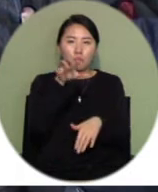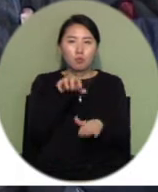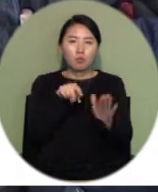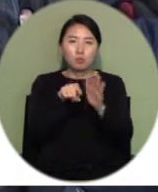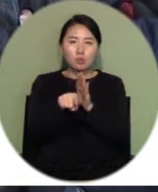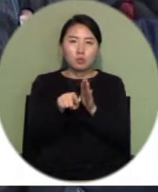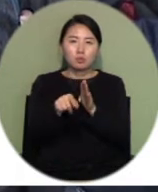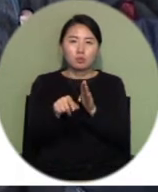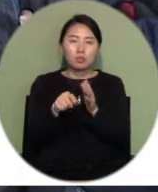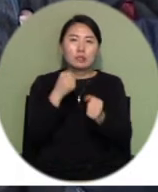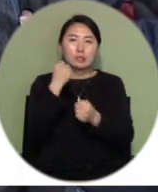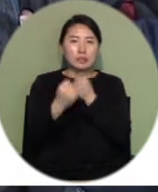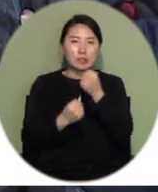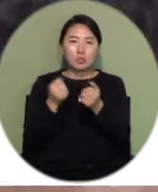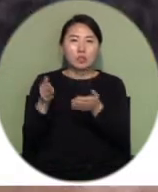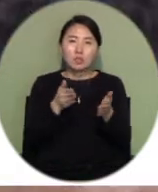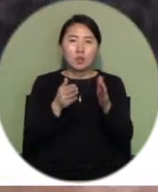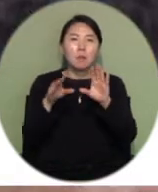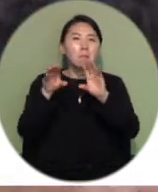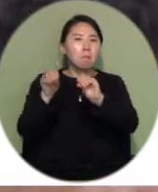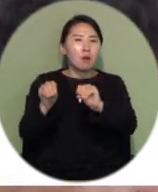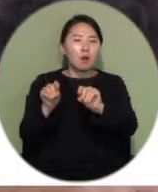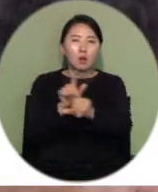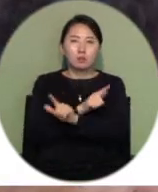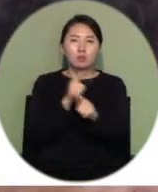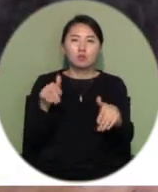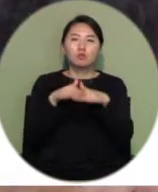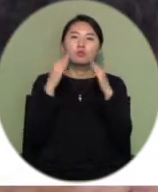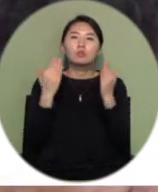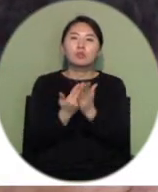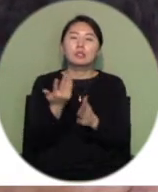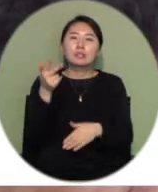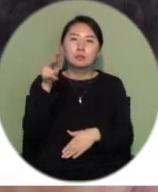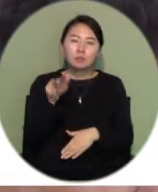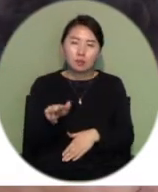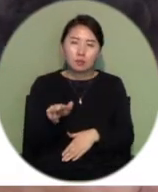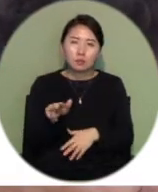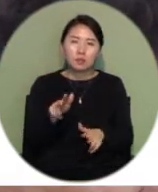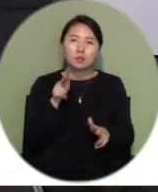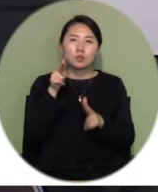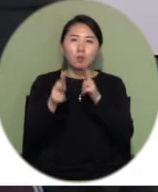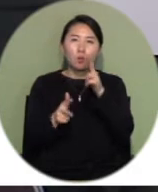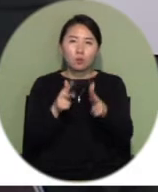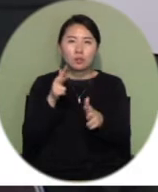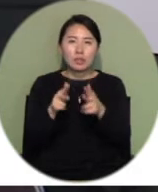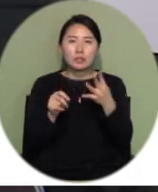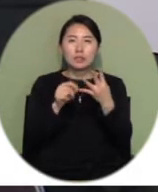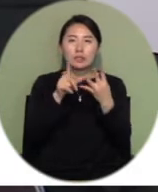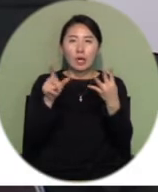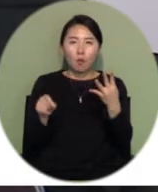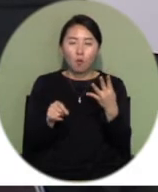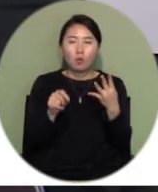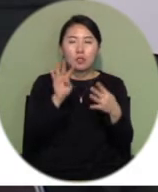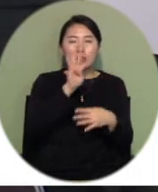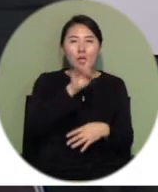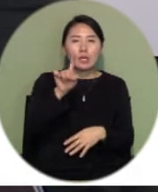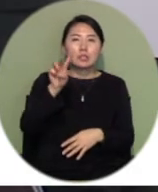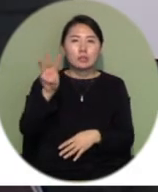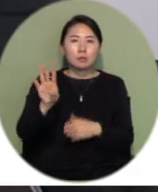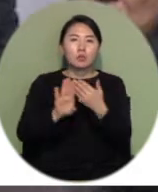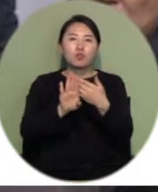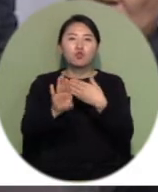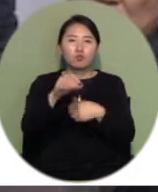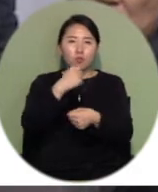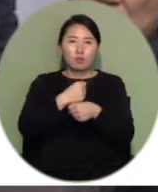자전거 길을 막는다고 하지는 않았습니다. 네. 우리는 다만 그 공사를 4월 총선 이후로 하자는 거거든요.